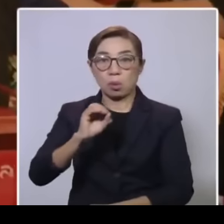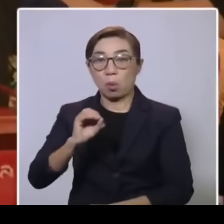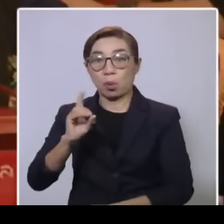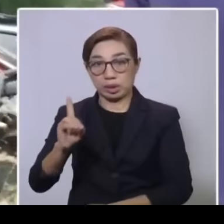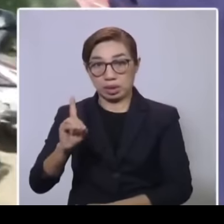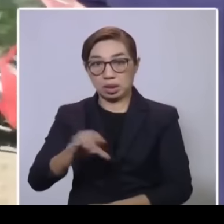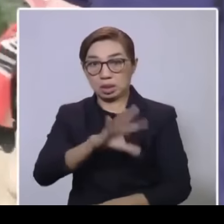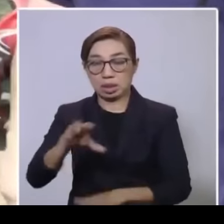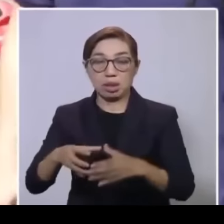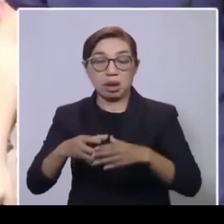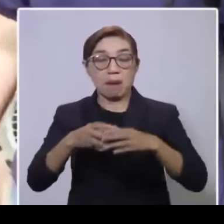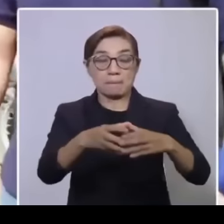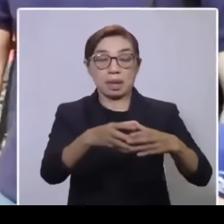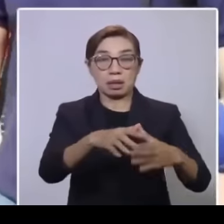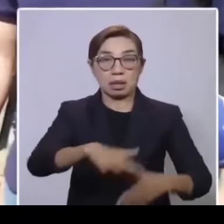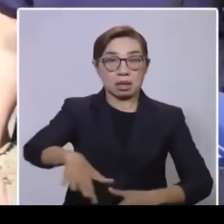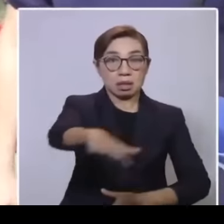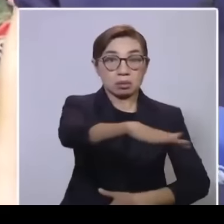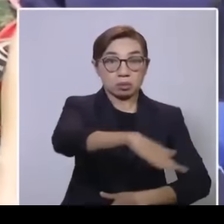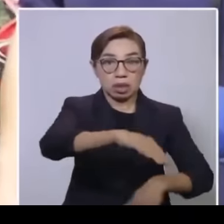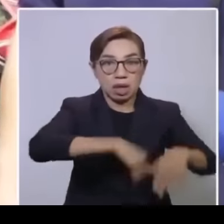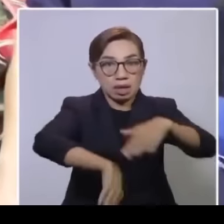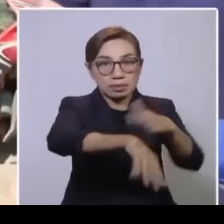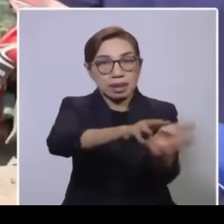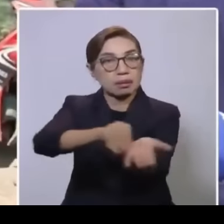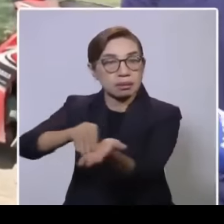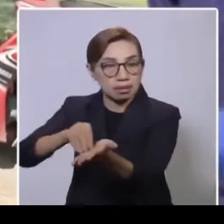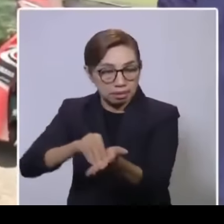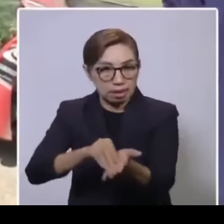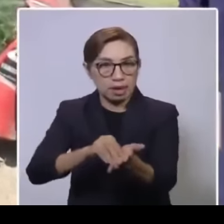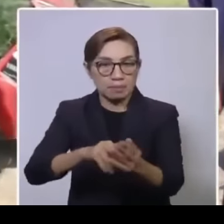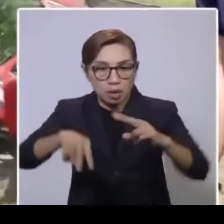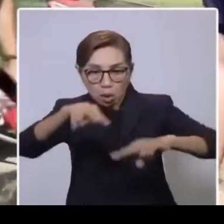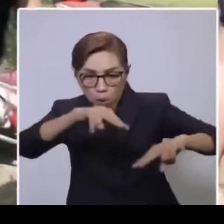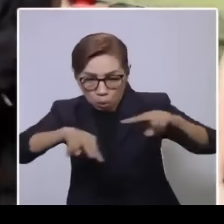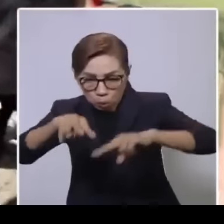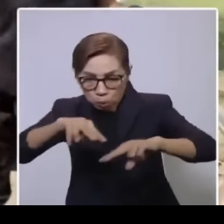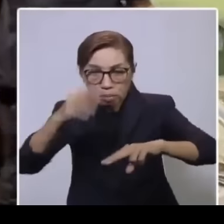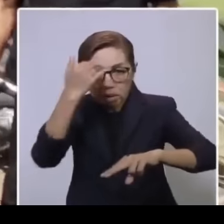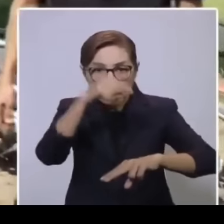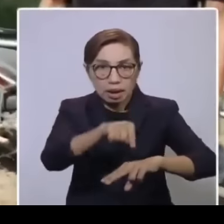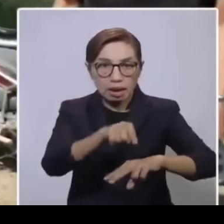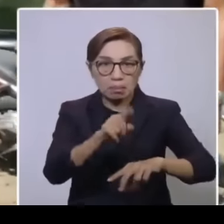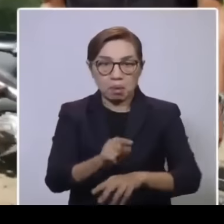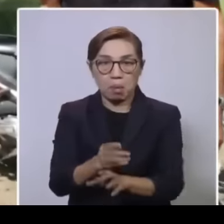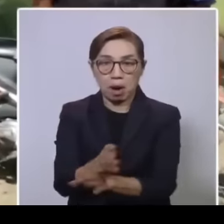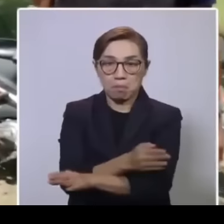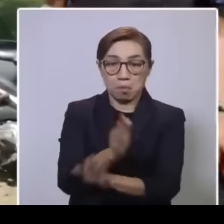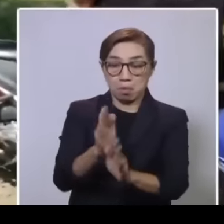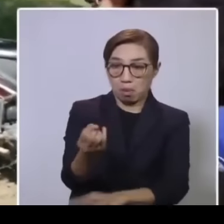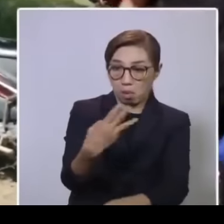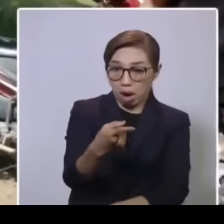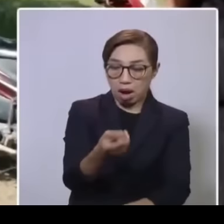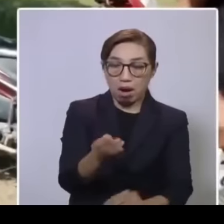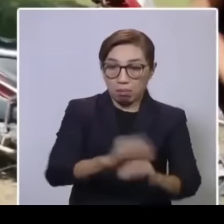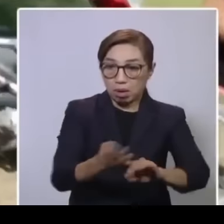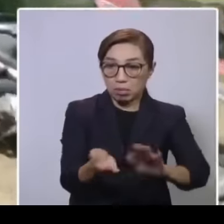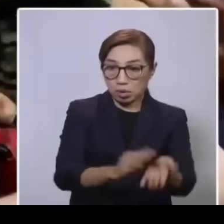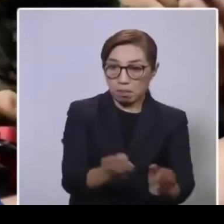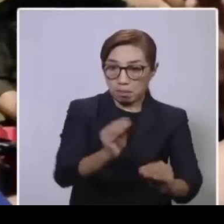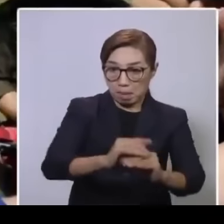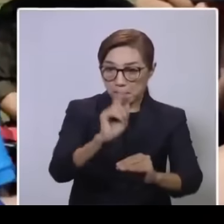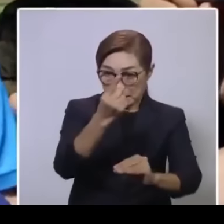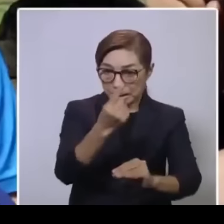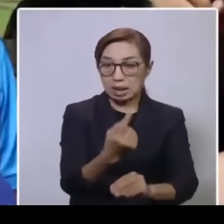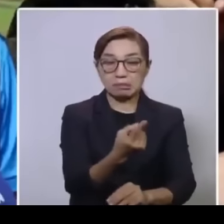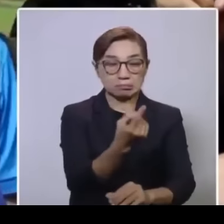งพื้นที่เกิดเหตุเพื่อเก็บวัตถุพยานหลักฐานต่างๆและเข้าตรวจพิสูจน์หลังได้รับรายงานว่าพบร่างเพิ่มอีก1รายบริเวณบ่อน้ำ